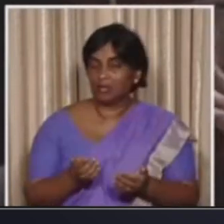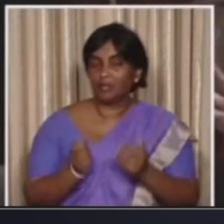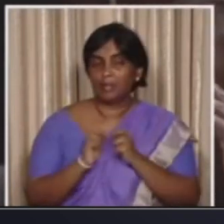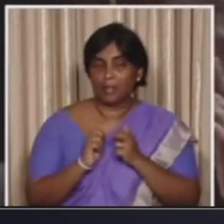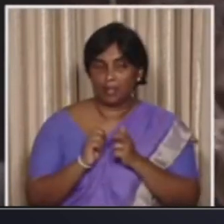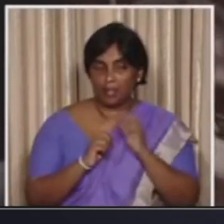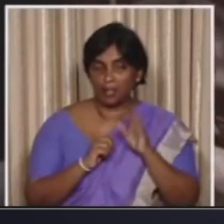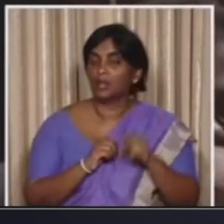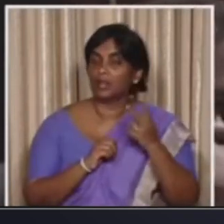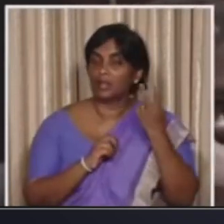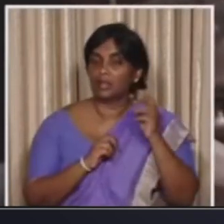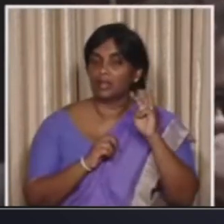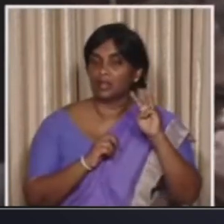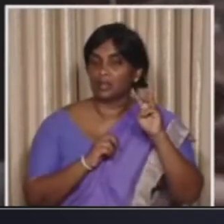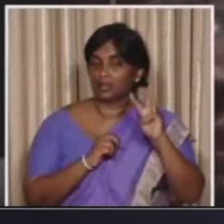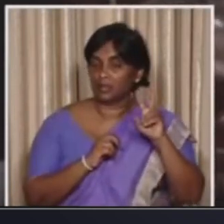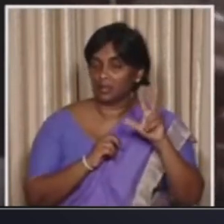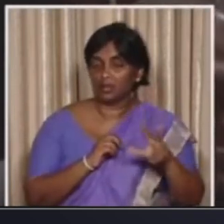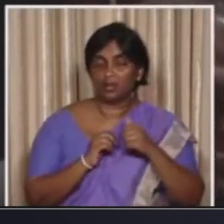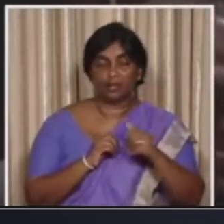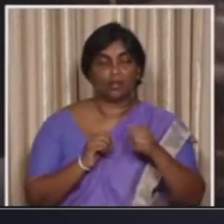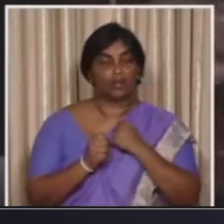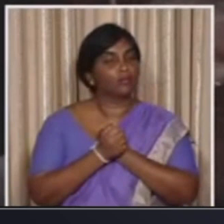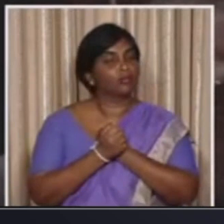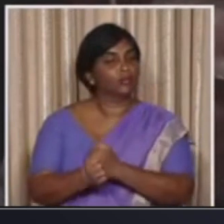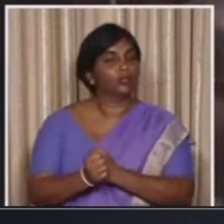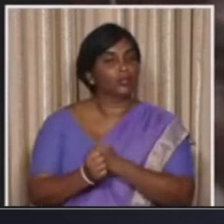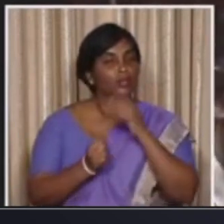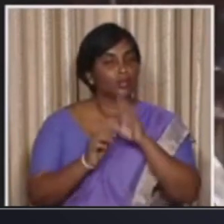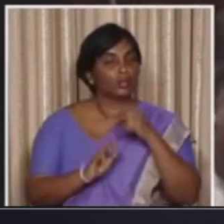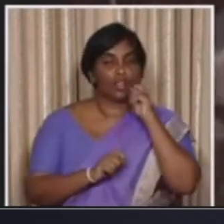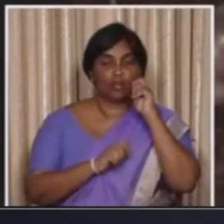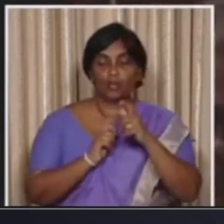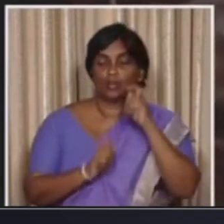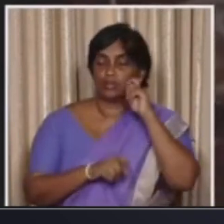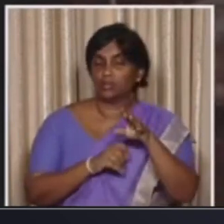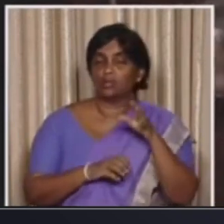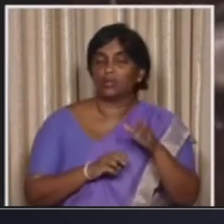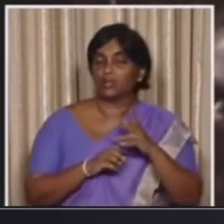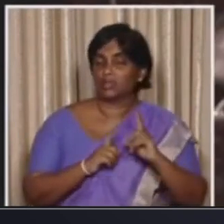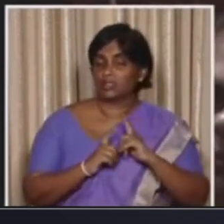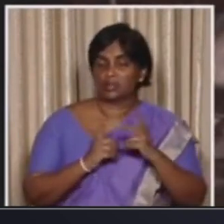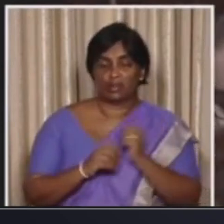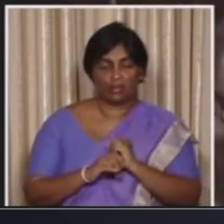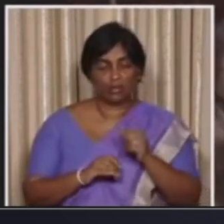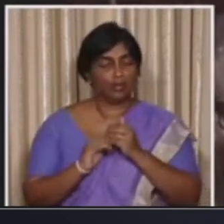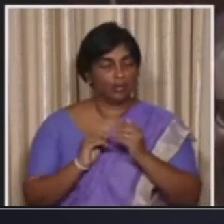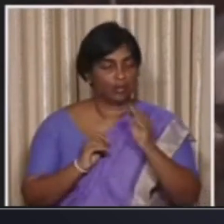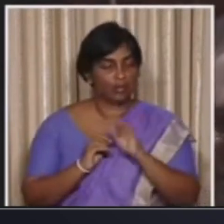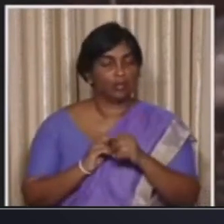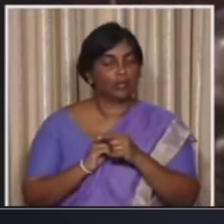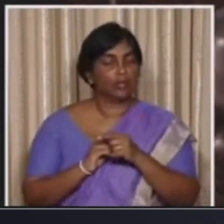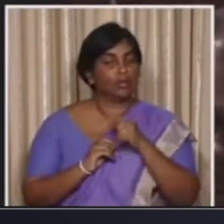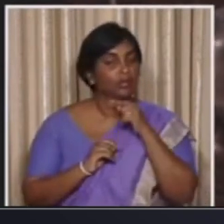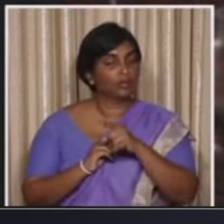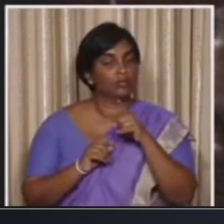රටක් 2038 වෙනකන් විලංගු දාපු රටක් මිනිස්සු ජනයා ජීවත් නොවන රටක් බවට මේක පත් වෙනවා.